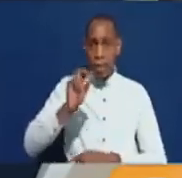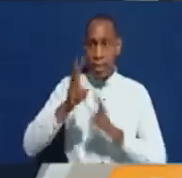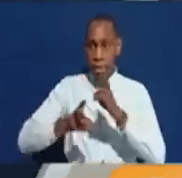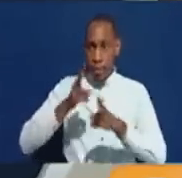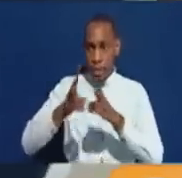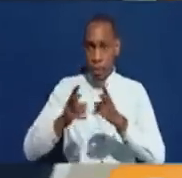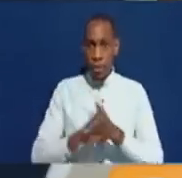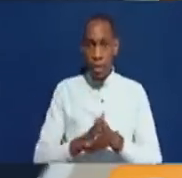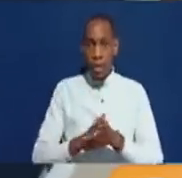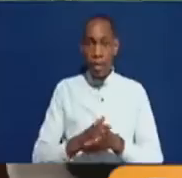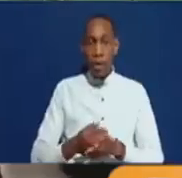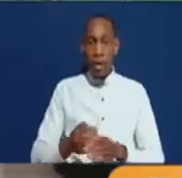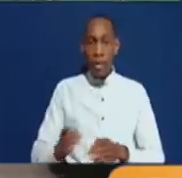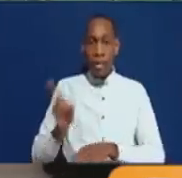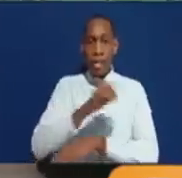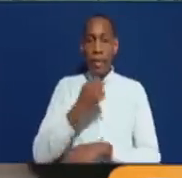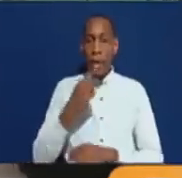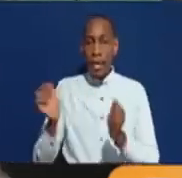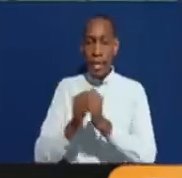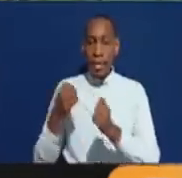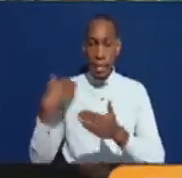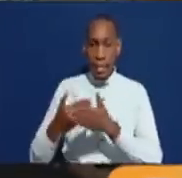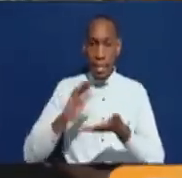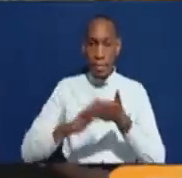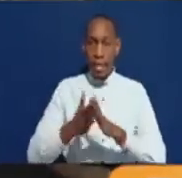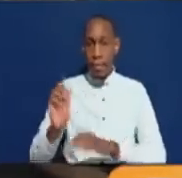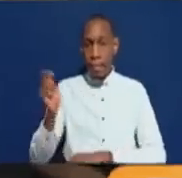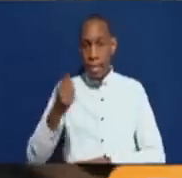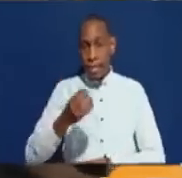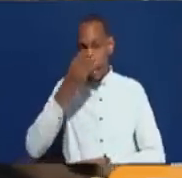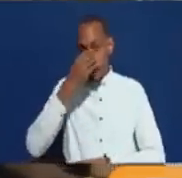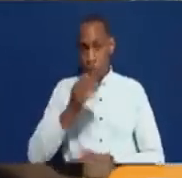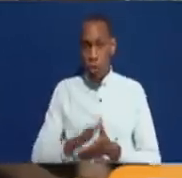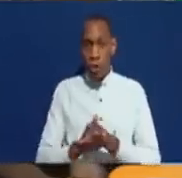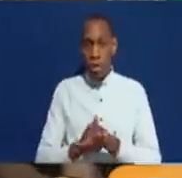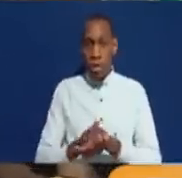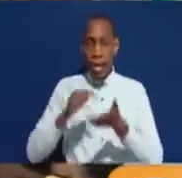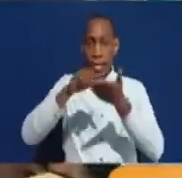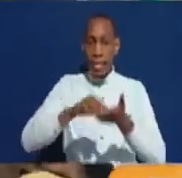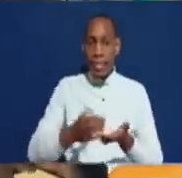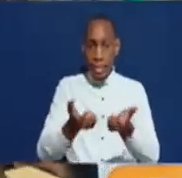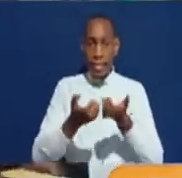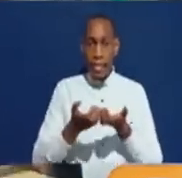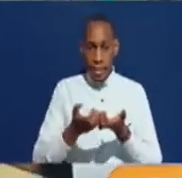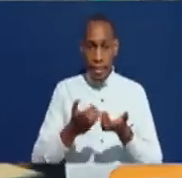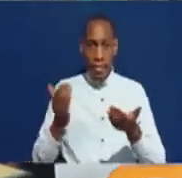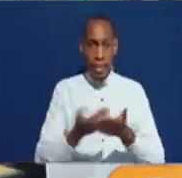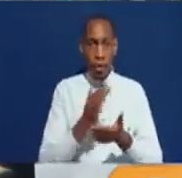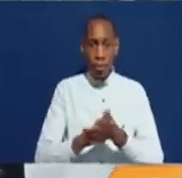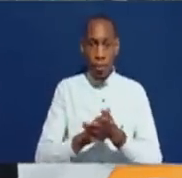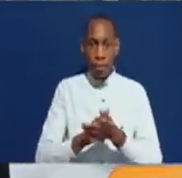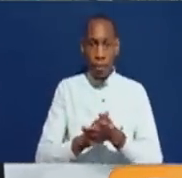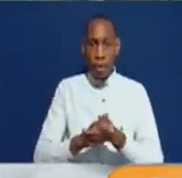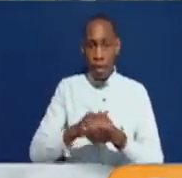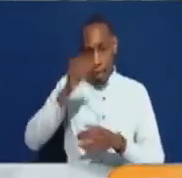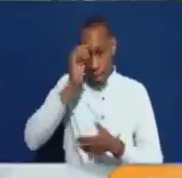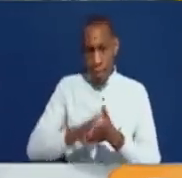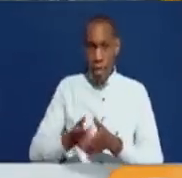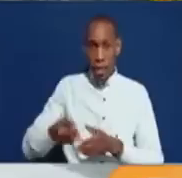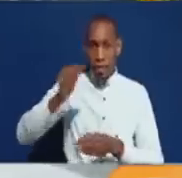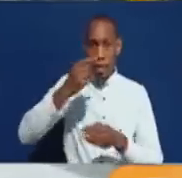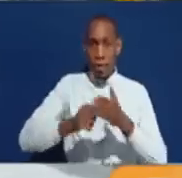2022. Siku 110 tangu kuwa rais, William Ruto alirejelea sababu za kuondokea ruzuku za serikali kwa